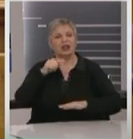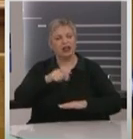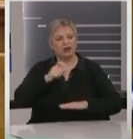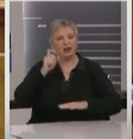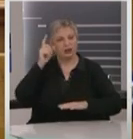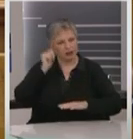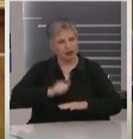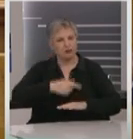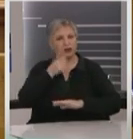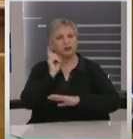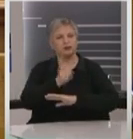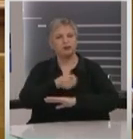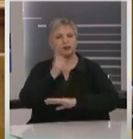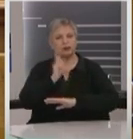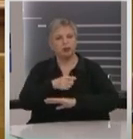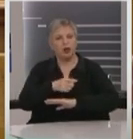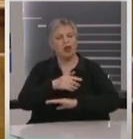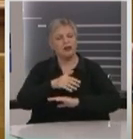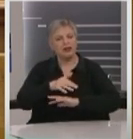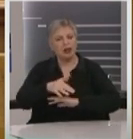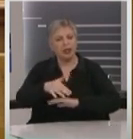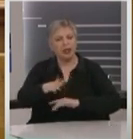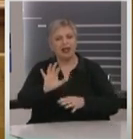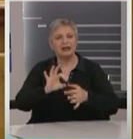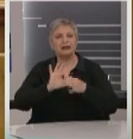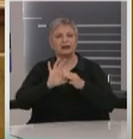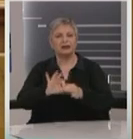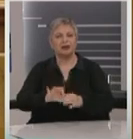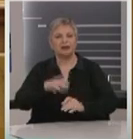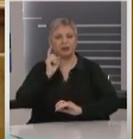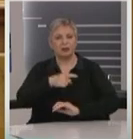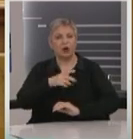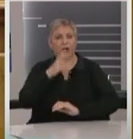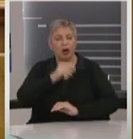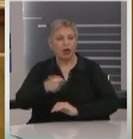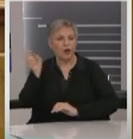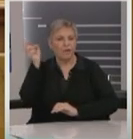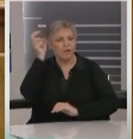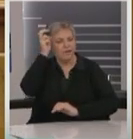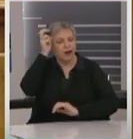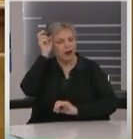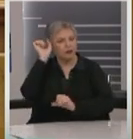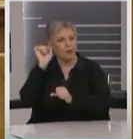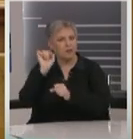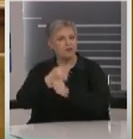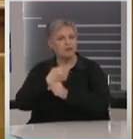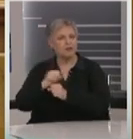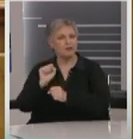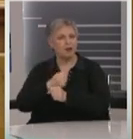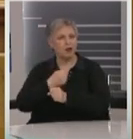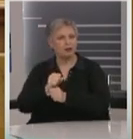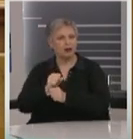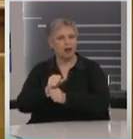θα κρίνονται πολιτικά διαρκώς για τις επιλογές τους. Διότι η μνήμη είναι πεισματάρα και δεν